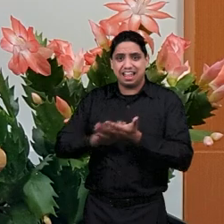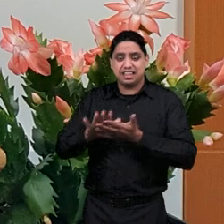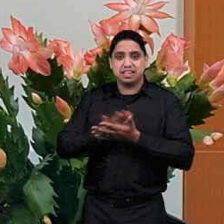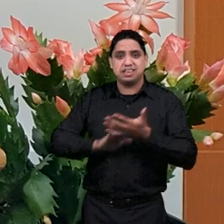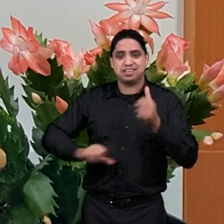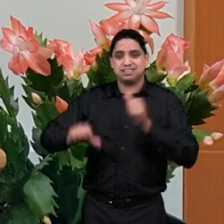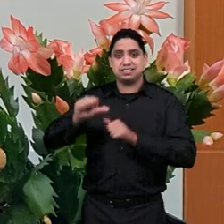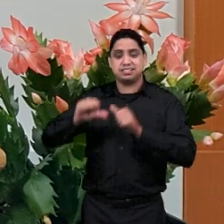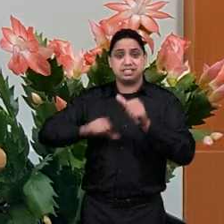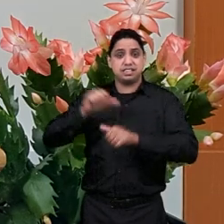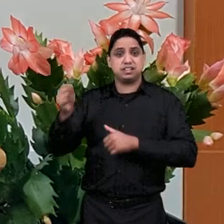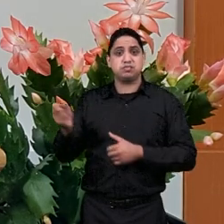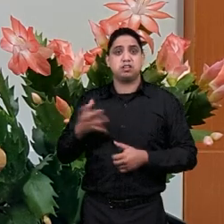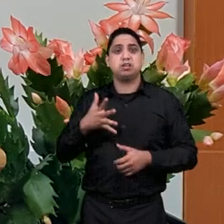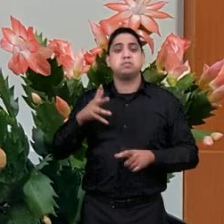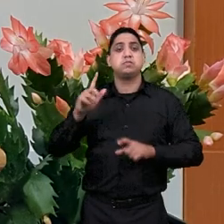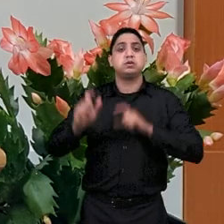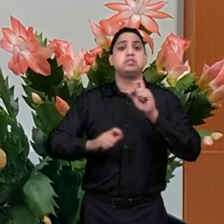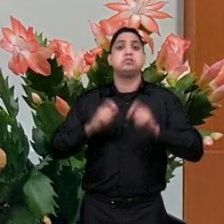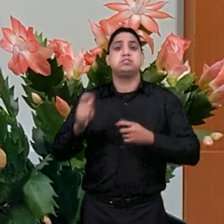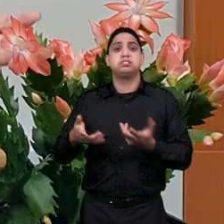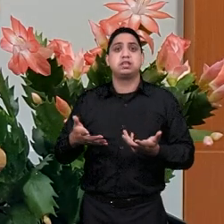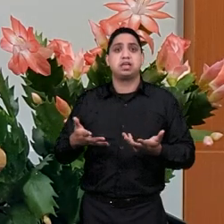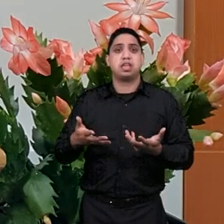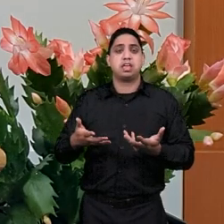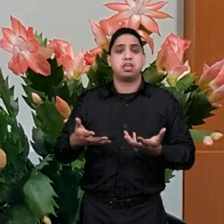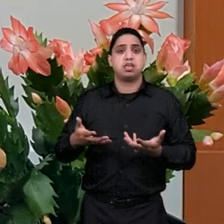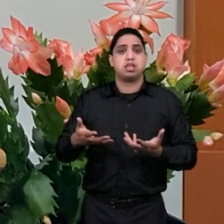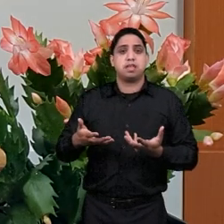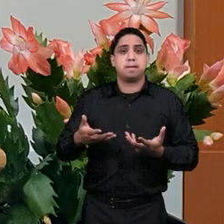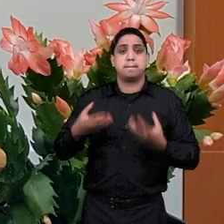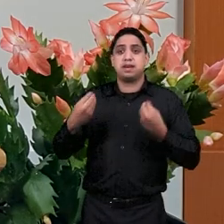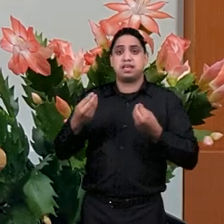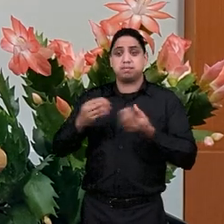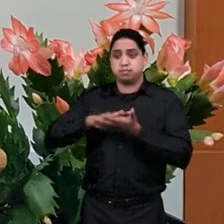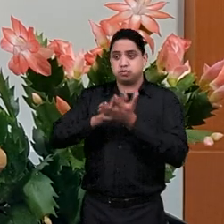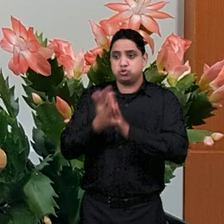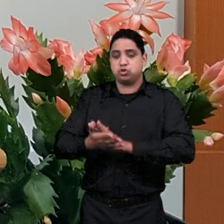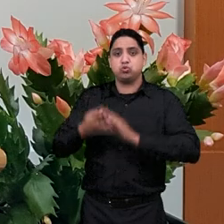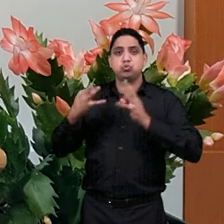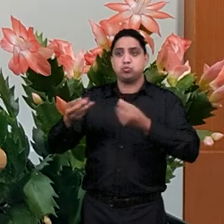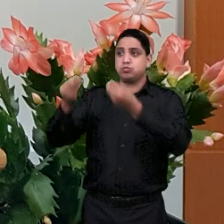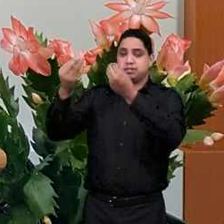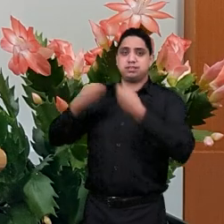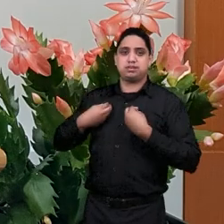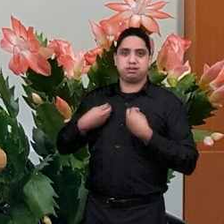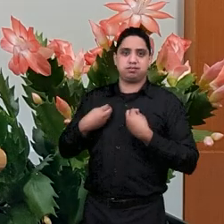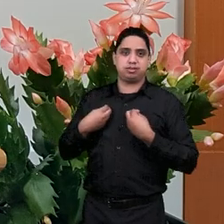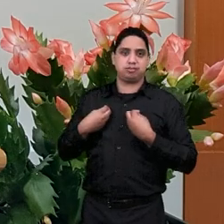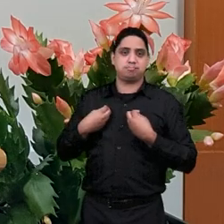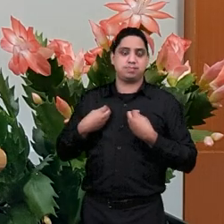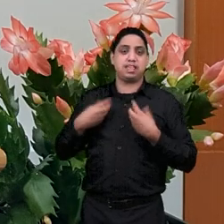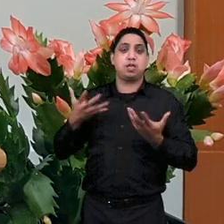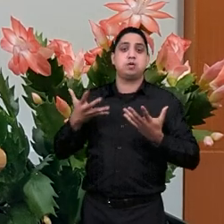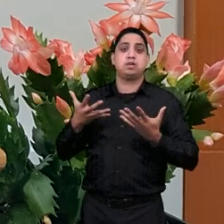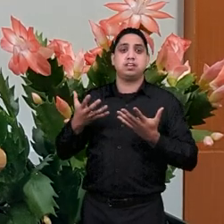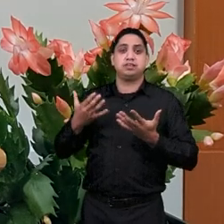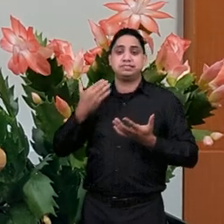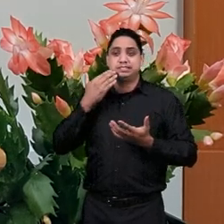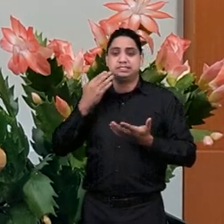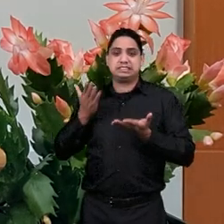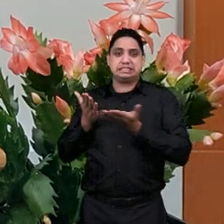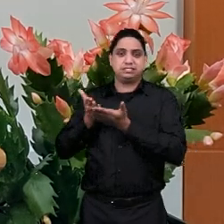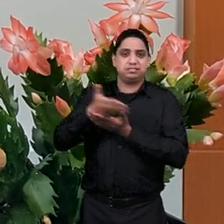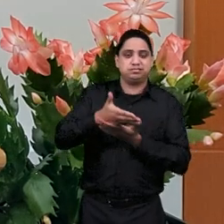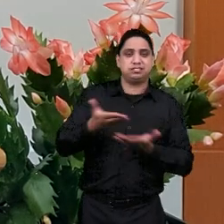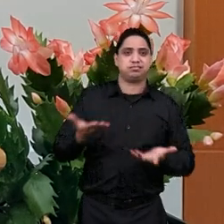détruire ce qu'il a reçu. Et celle-là est notre grande préoccupation en ce moment. Nous ne sommes pas préoccupés